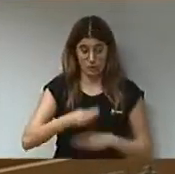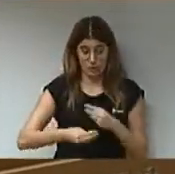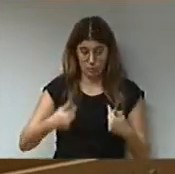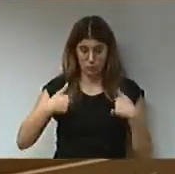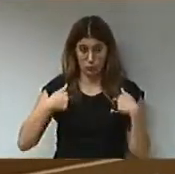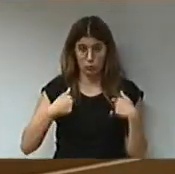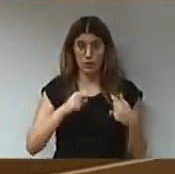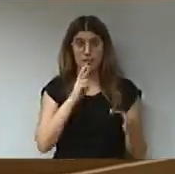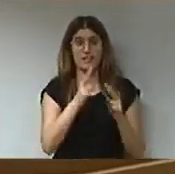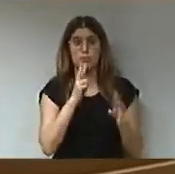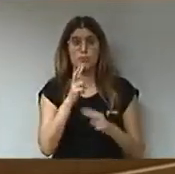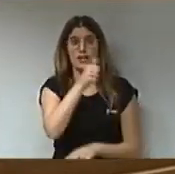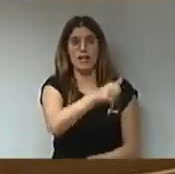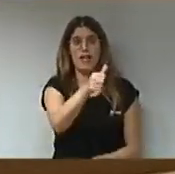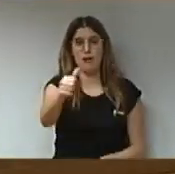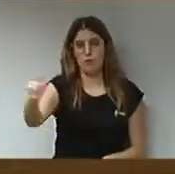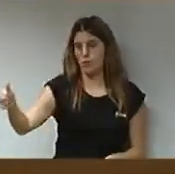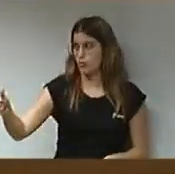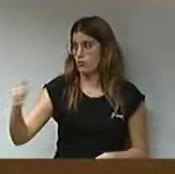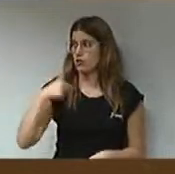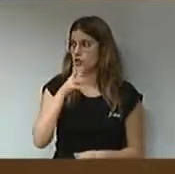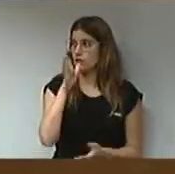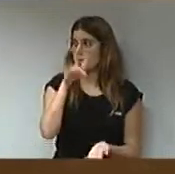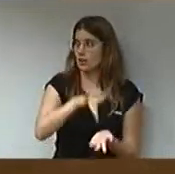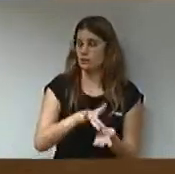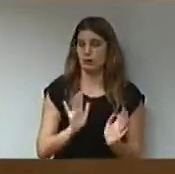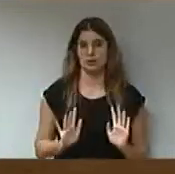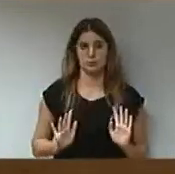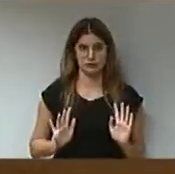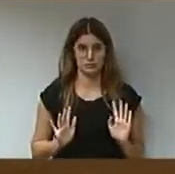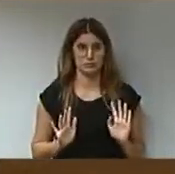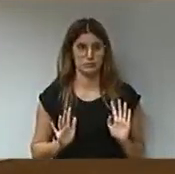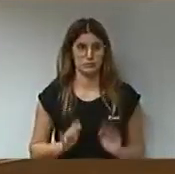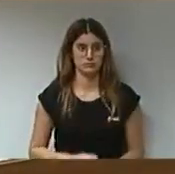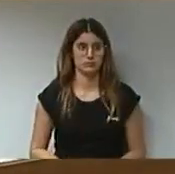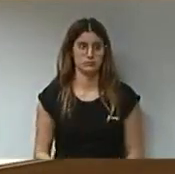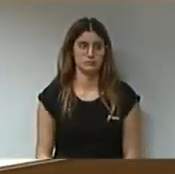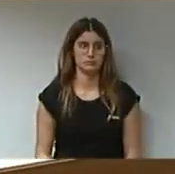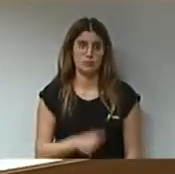nosaltres, contestar a cada grup, que és el que pertoca democràticament.